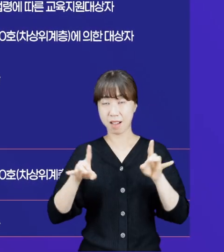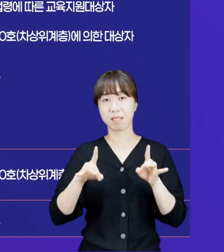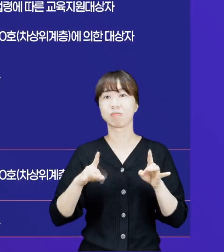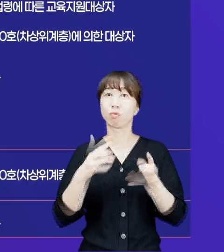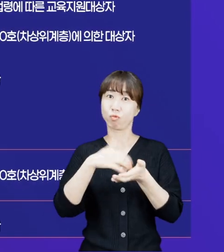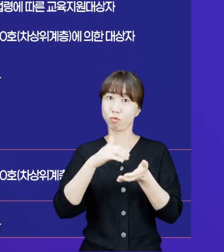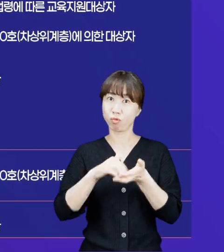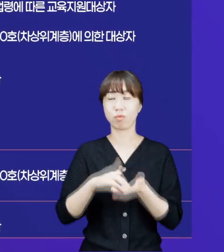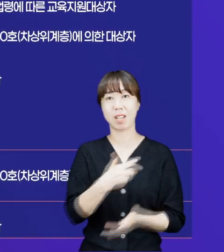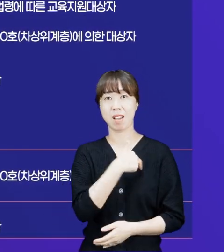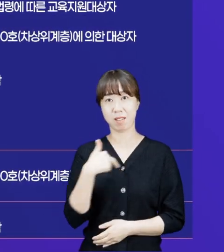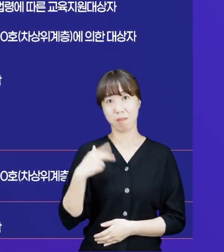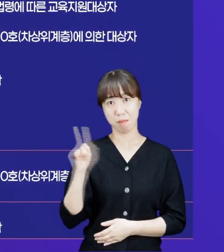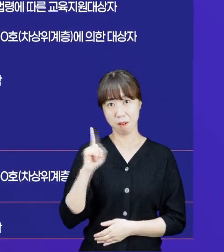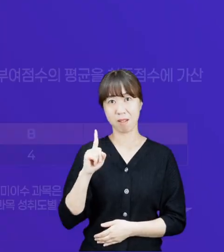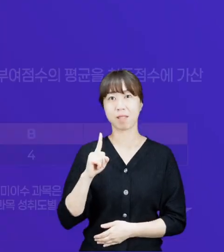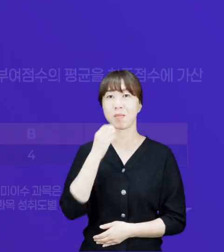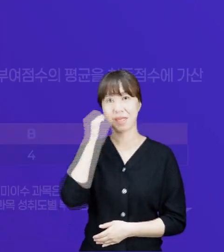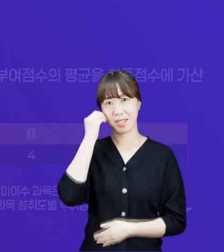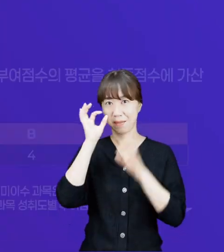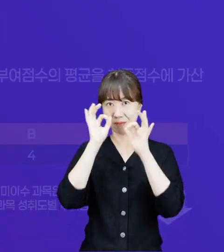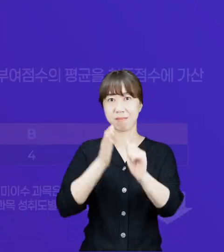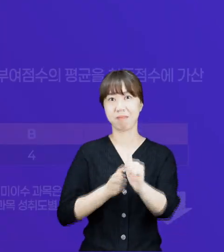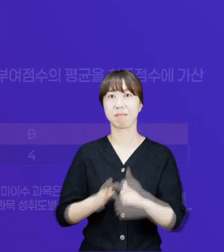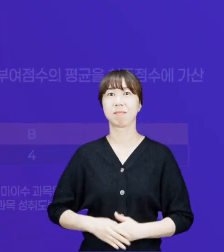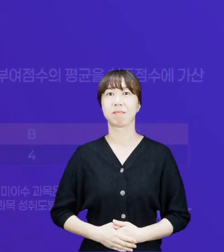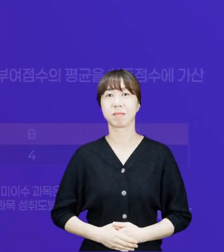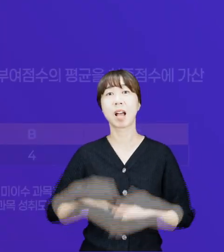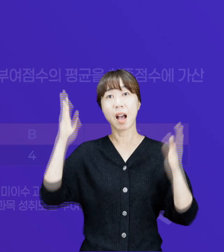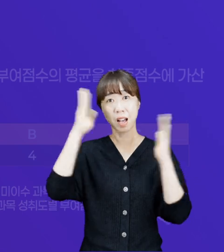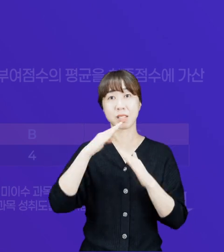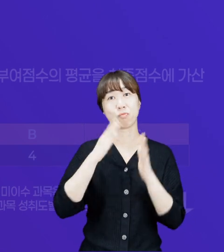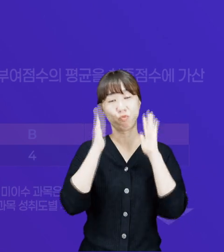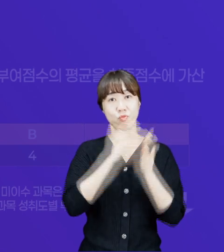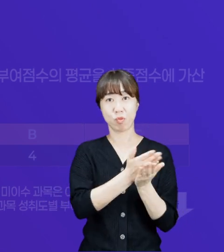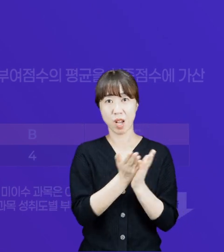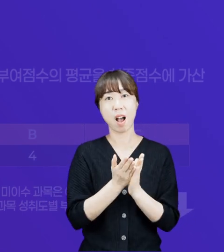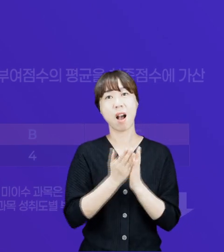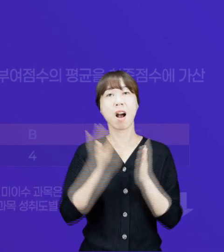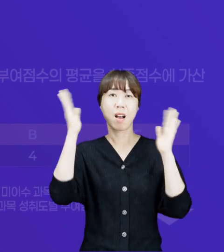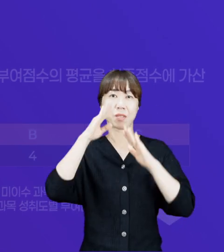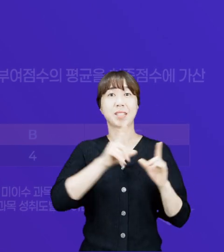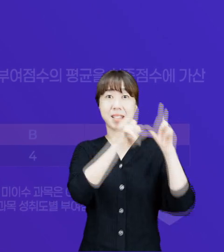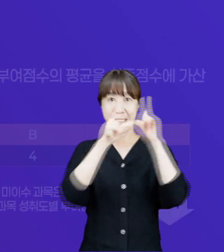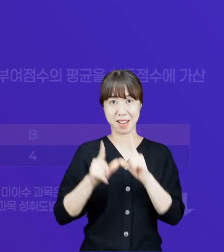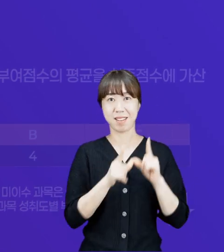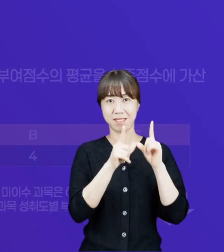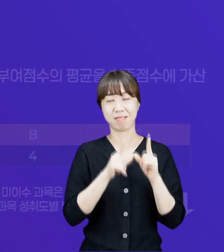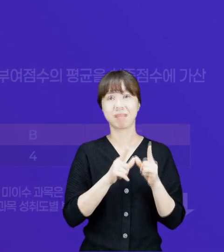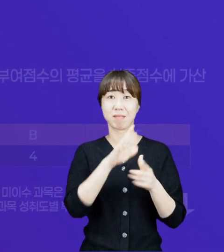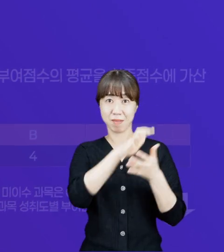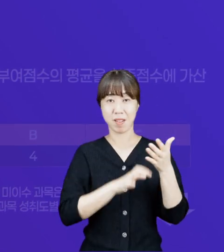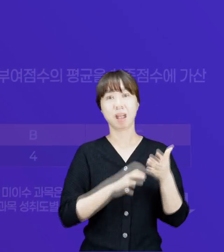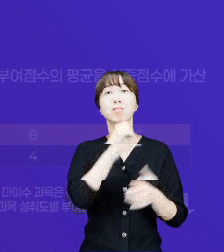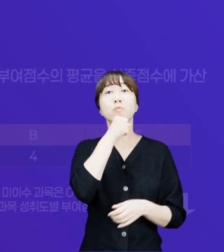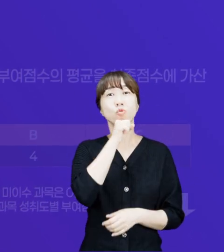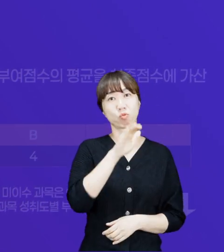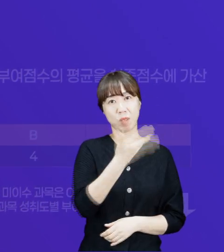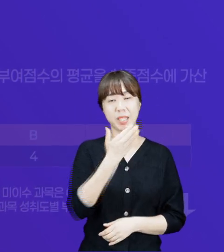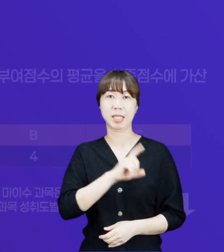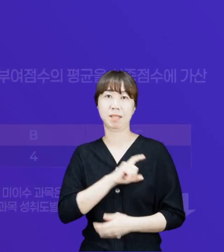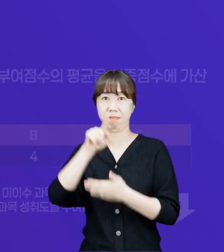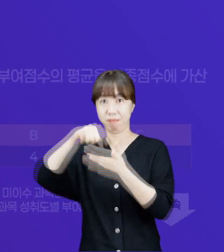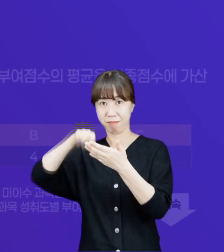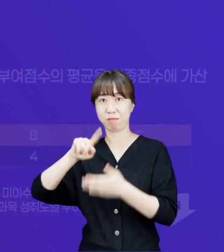자격은 해당 페이지를 참고해주세요. 학생부 교과 전형은 학교생활기록부 교과 성적 900점, 출석 100점 총 1000점 만점에